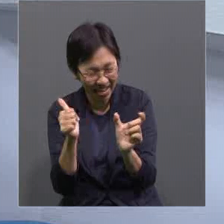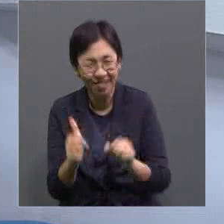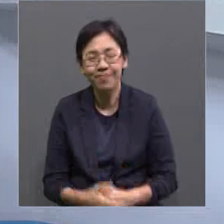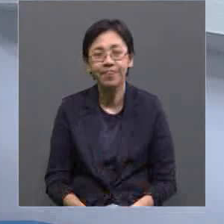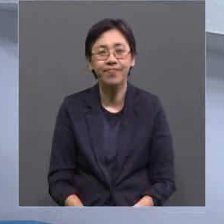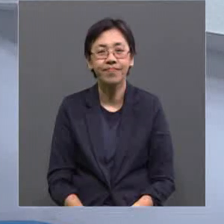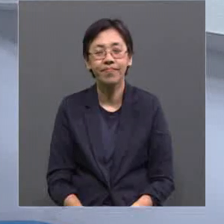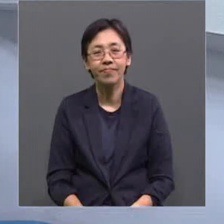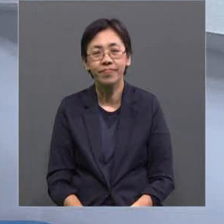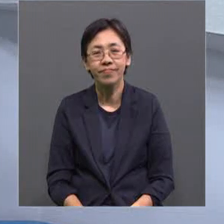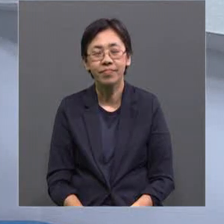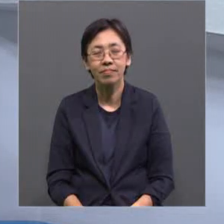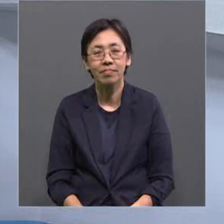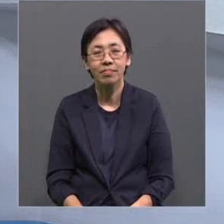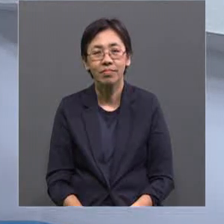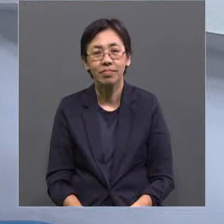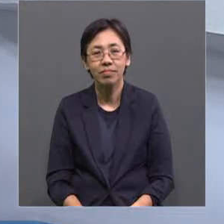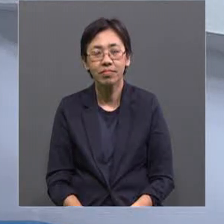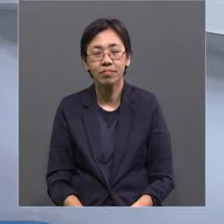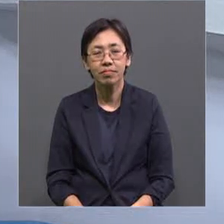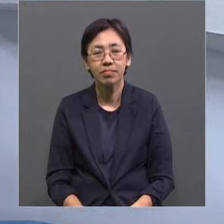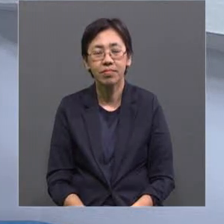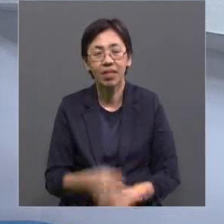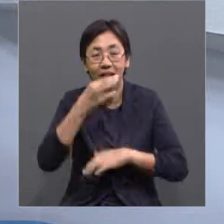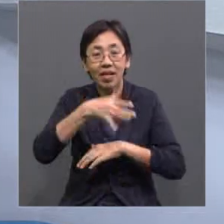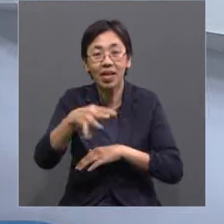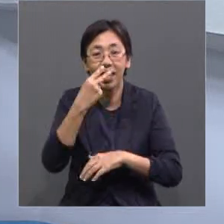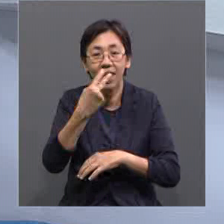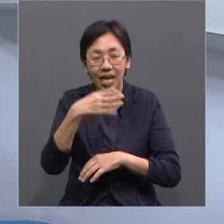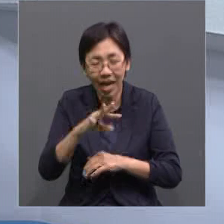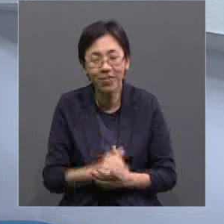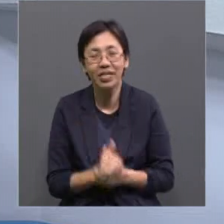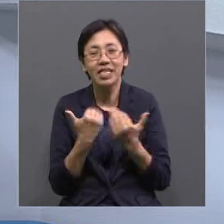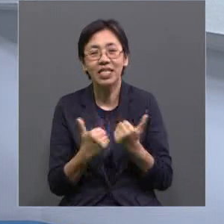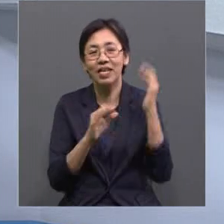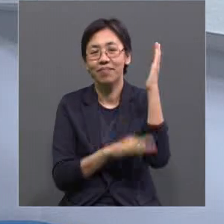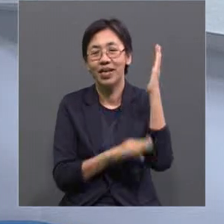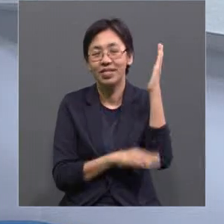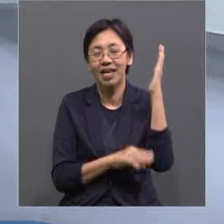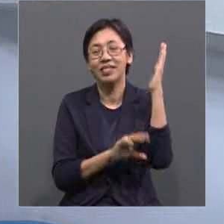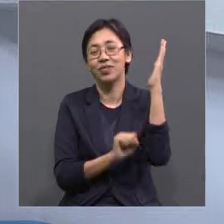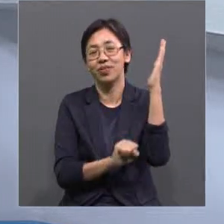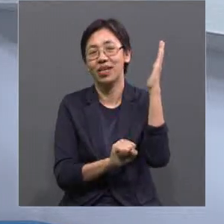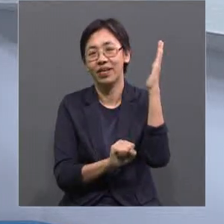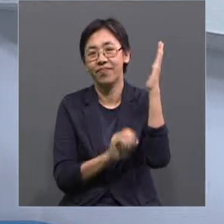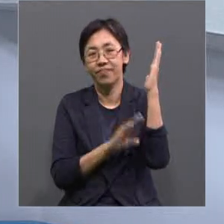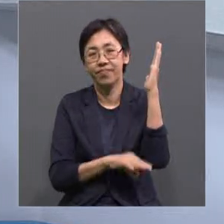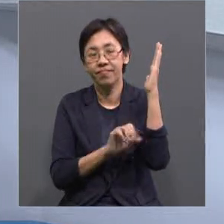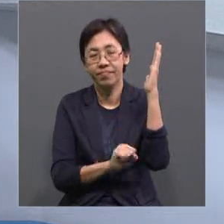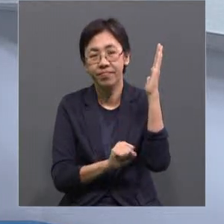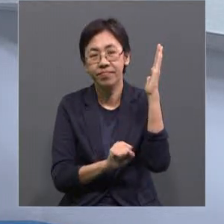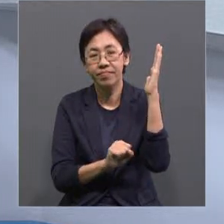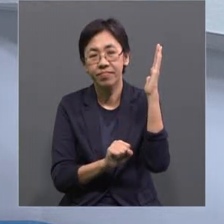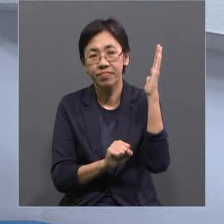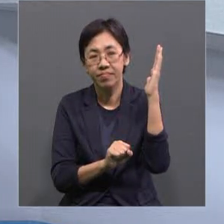อ่านนี่แหละค่ะ จุดอื่นบ้าง ใช่เดี๋ยวพาคุณผู้ชมไปดูจุดอื่นเมื่อสักครู่เป็นทะเลไปแล้วตอนนี้เดี๋ยวพาล่องใต้ไปสงขลากันบ้างนะคะต้องบอกว่าคือเข